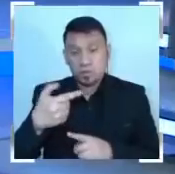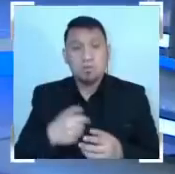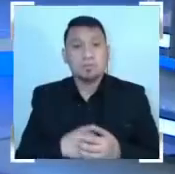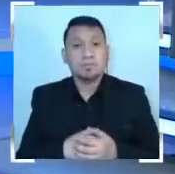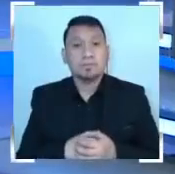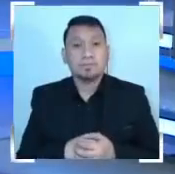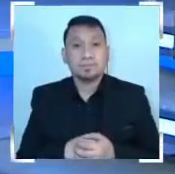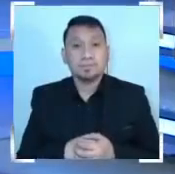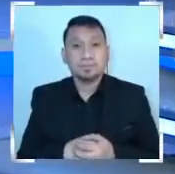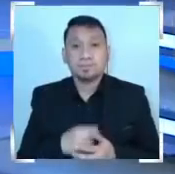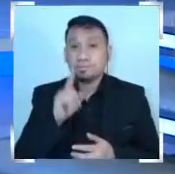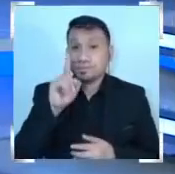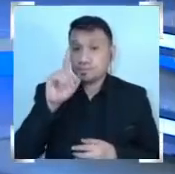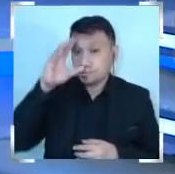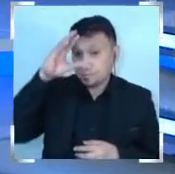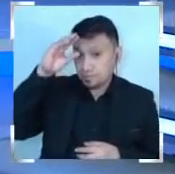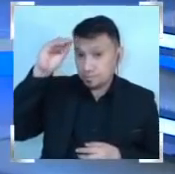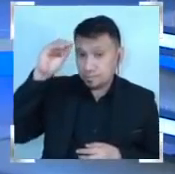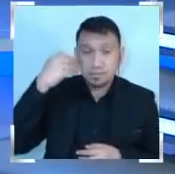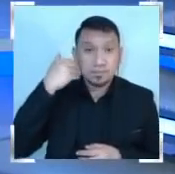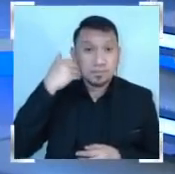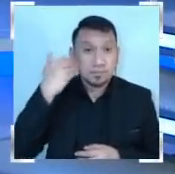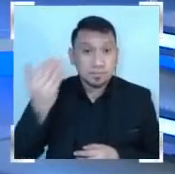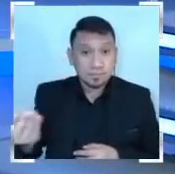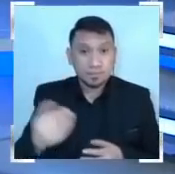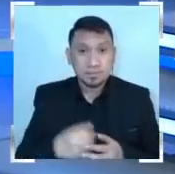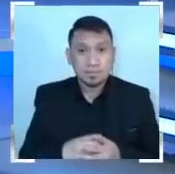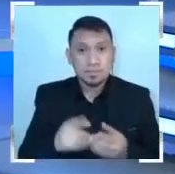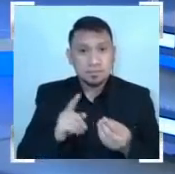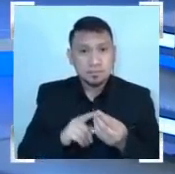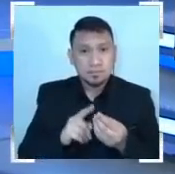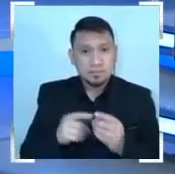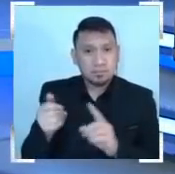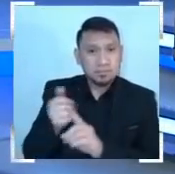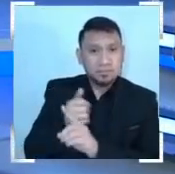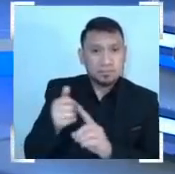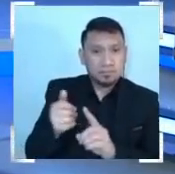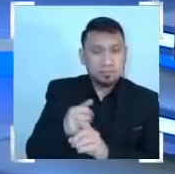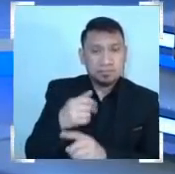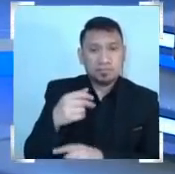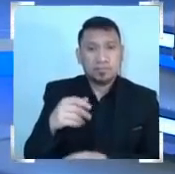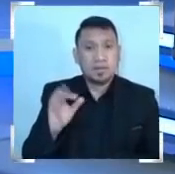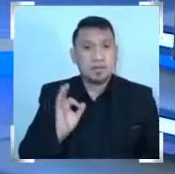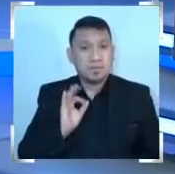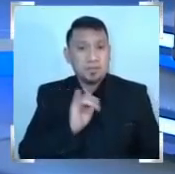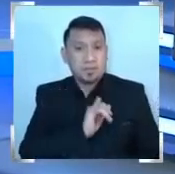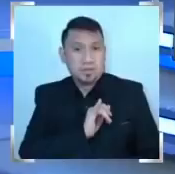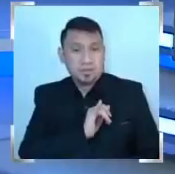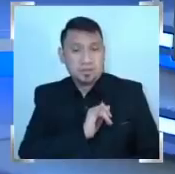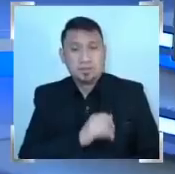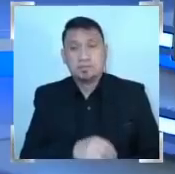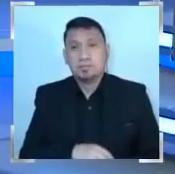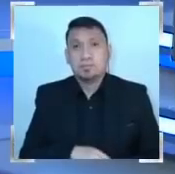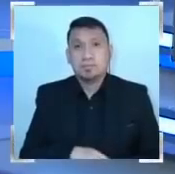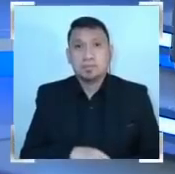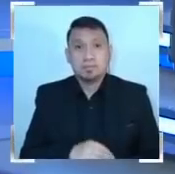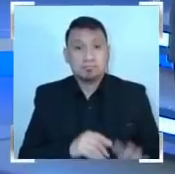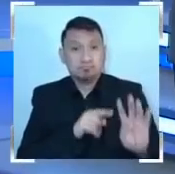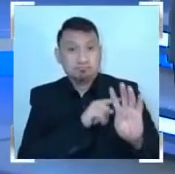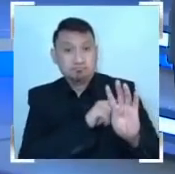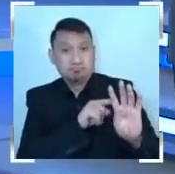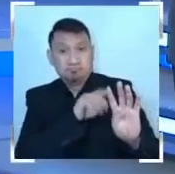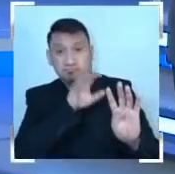Isang lalaki ang namatay sa ininalang fraternity hazing sa Laguna. Hawak na ng pulisya ang apat na persons of interest sa